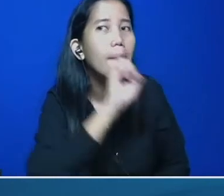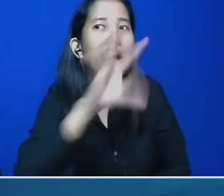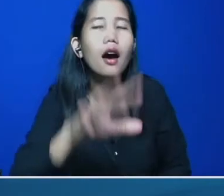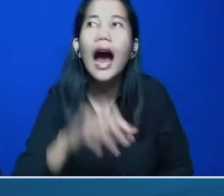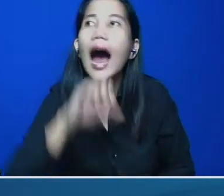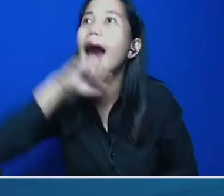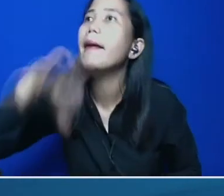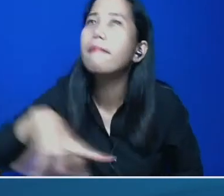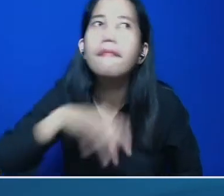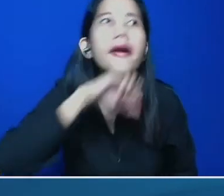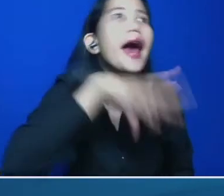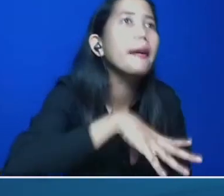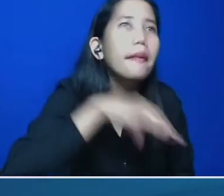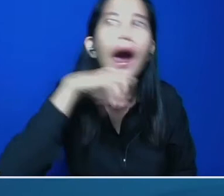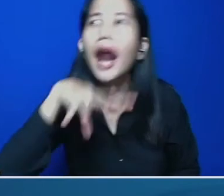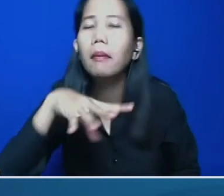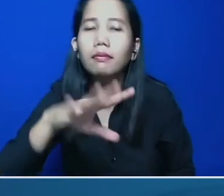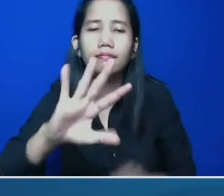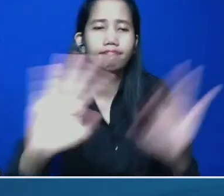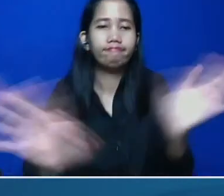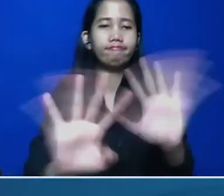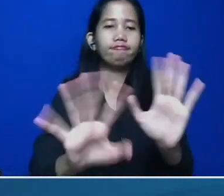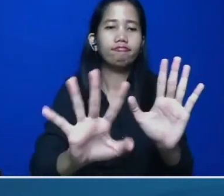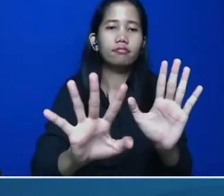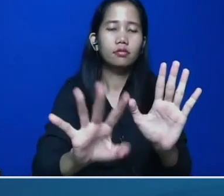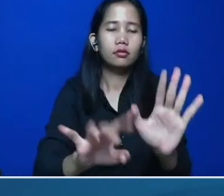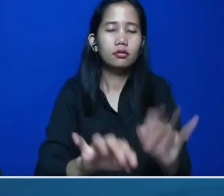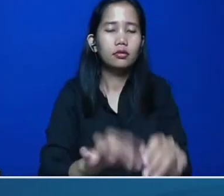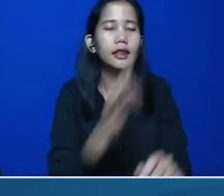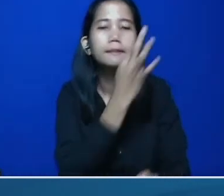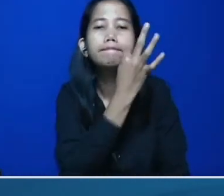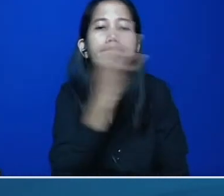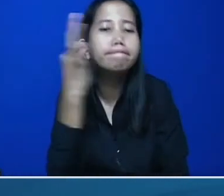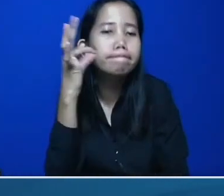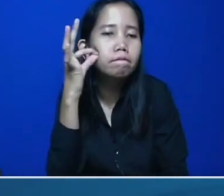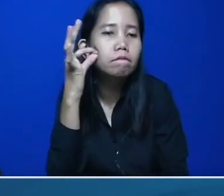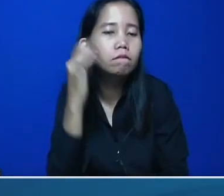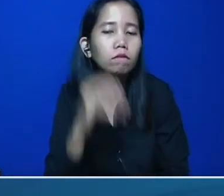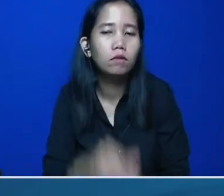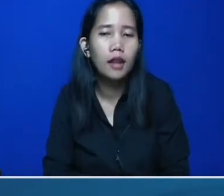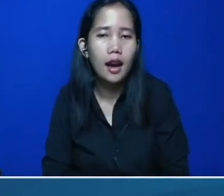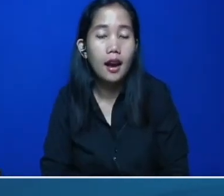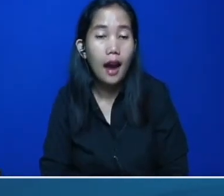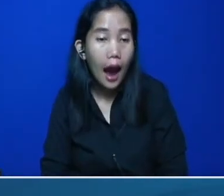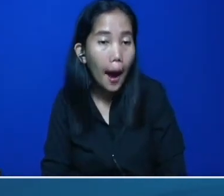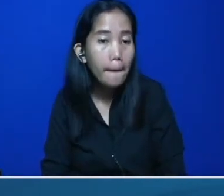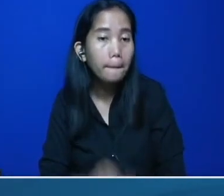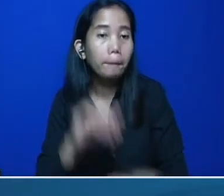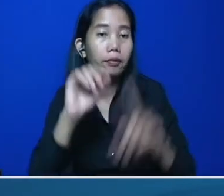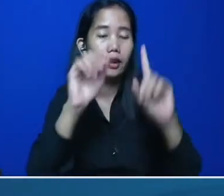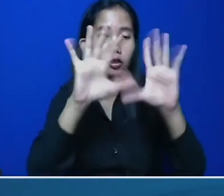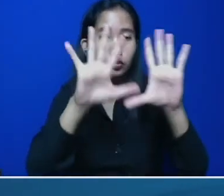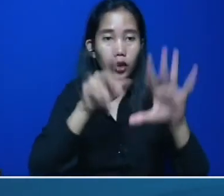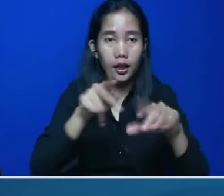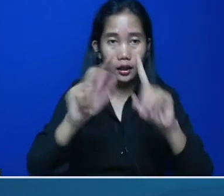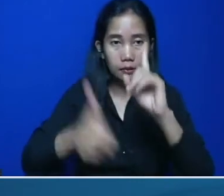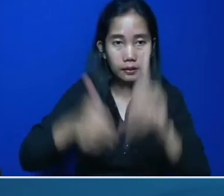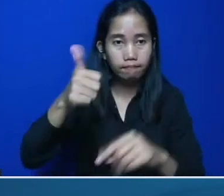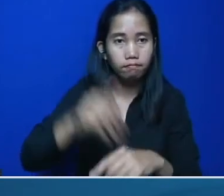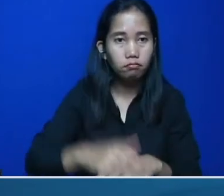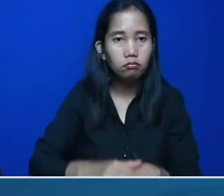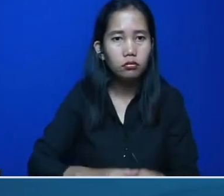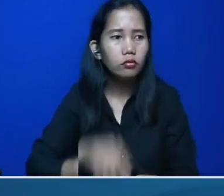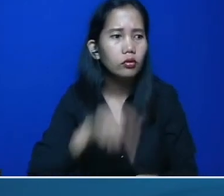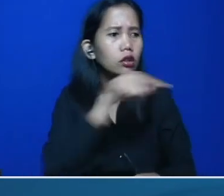berarti semua yang haram yang ada di dalam bungkusan itu sudah dinyatakan